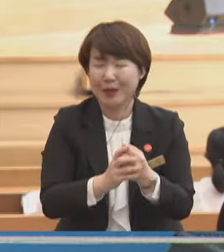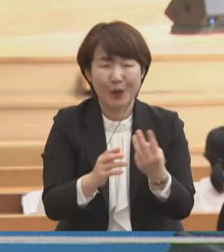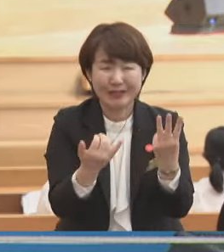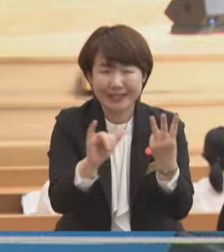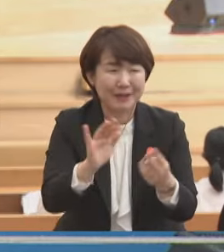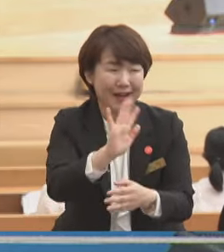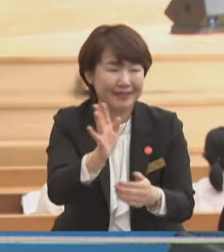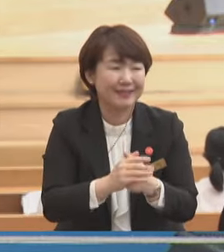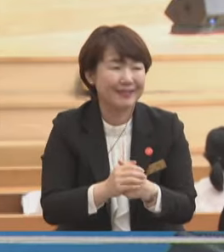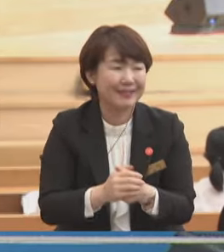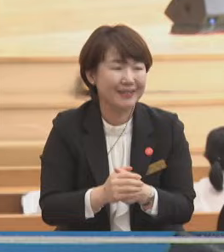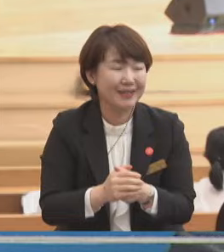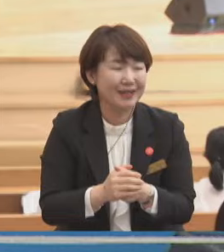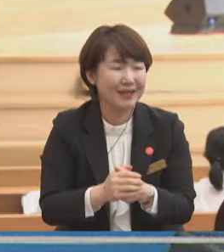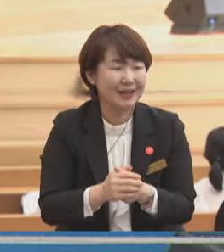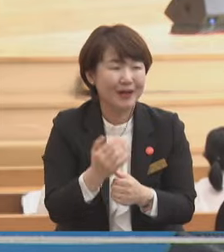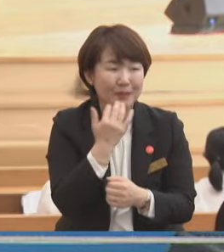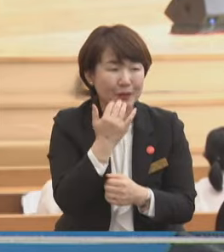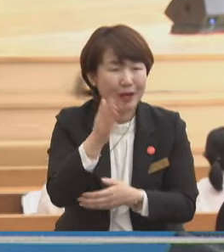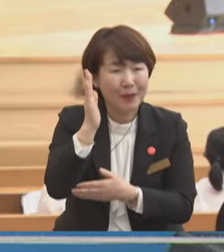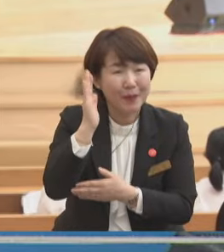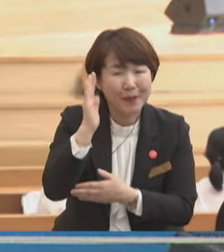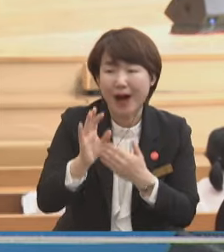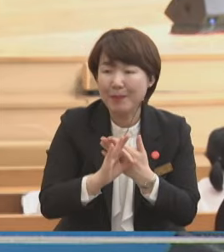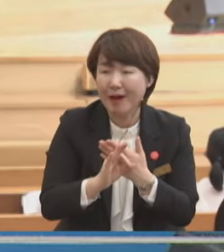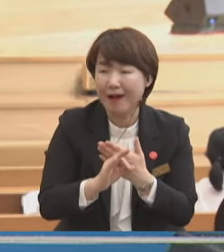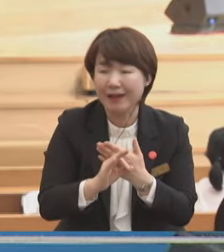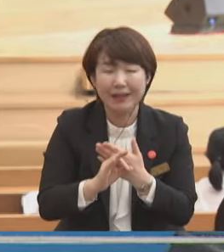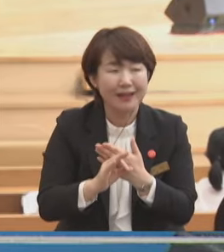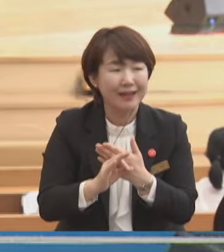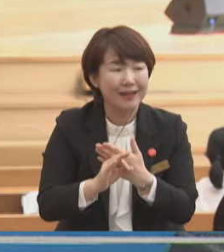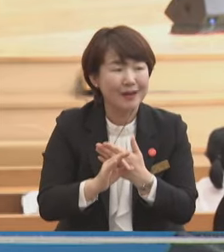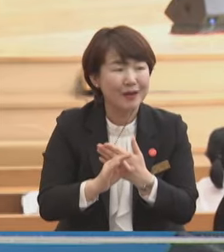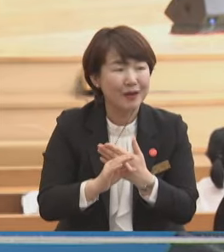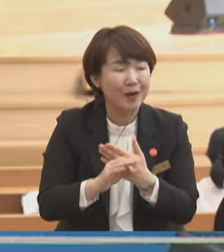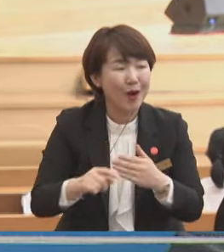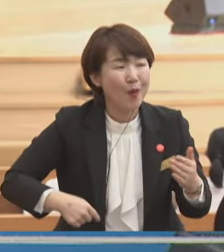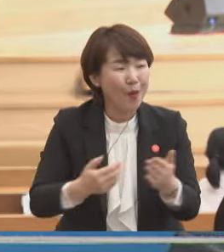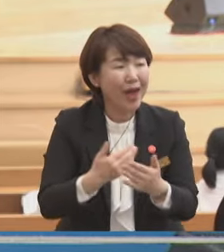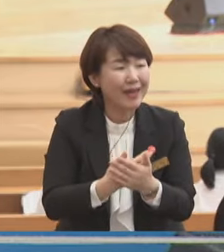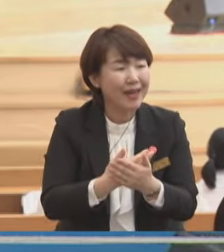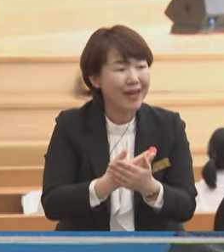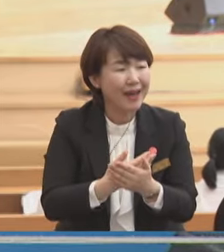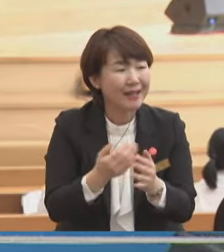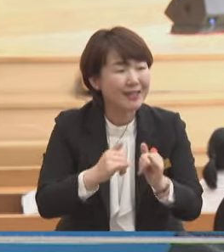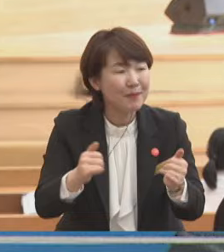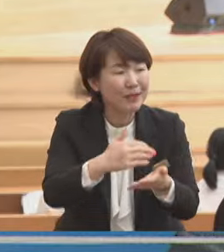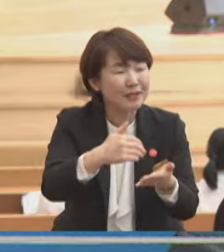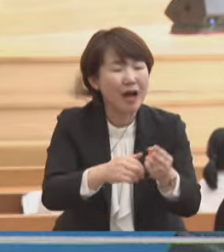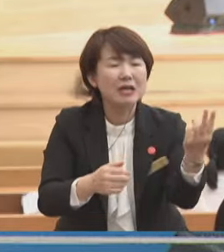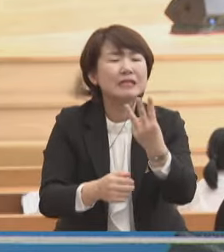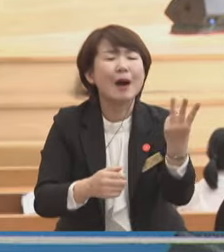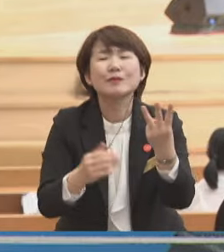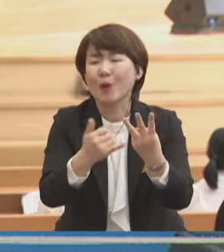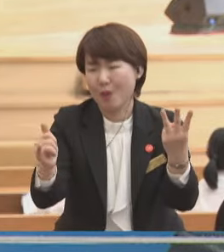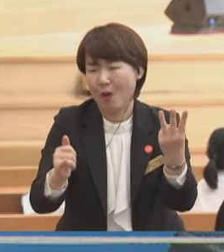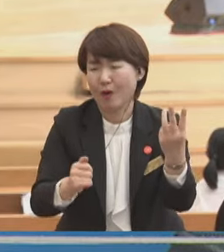있어 야 참이이 이런다고 세 명 얘기한다 야 아 3천명